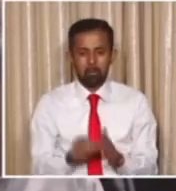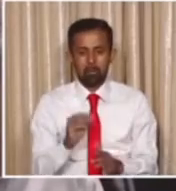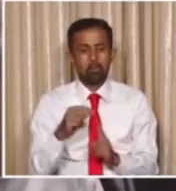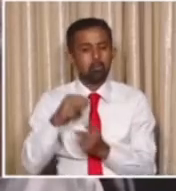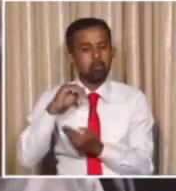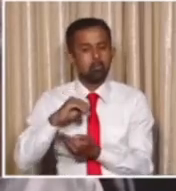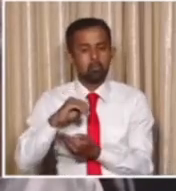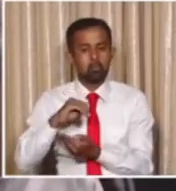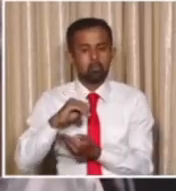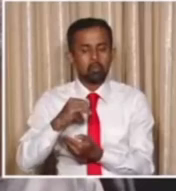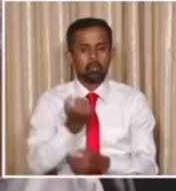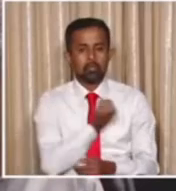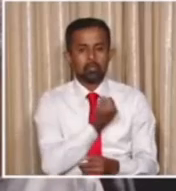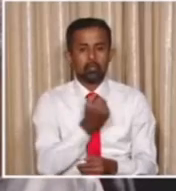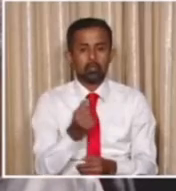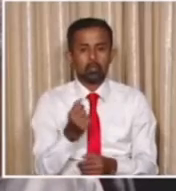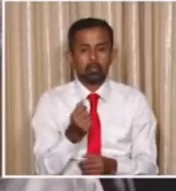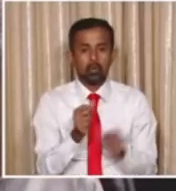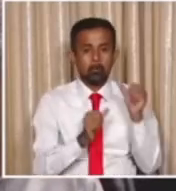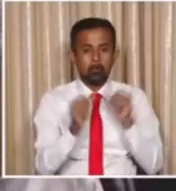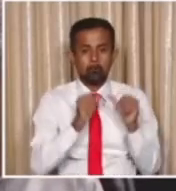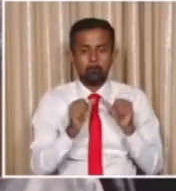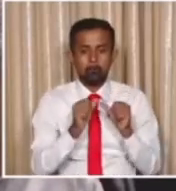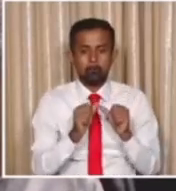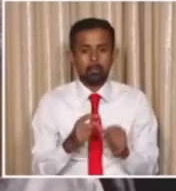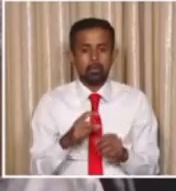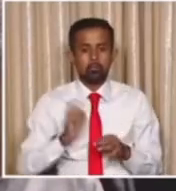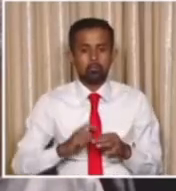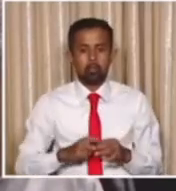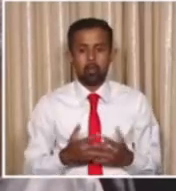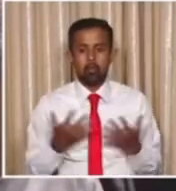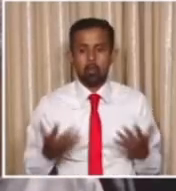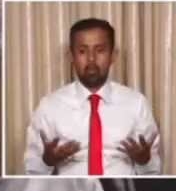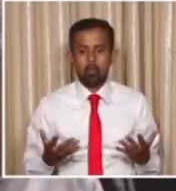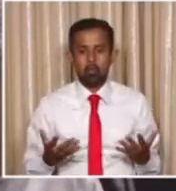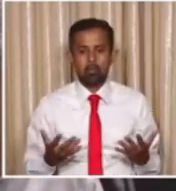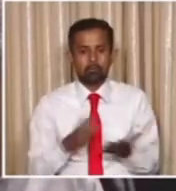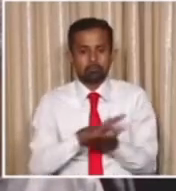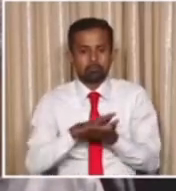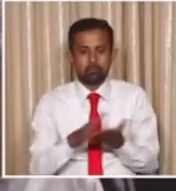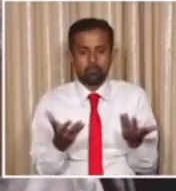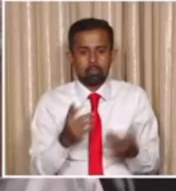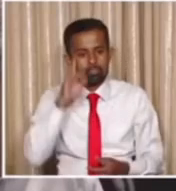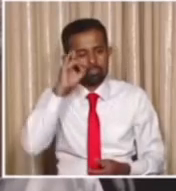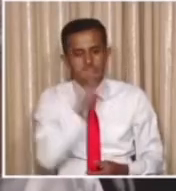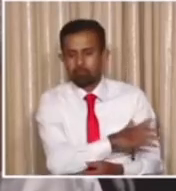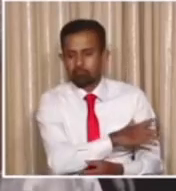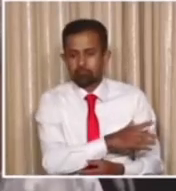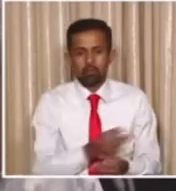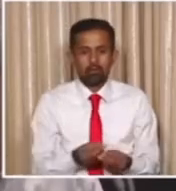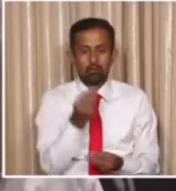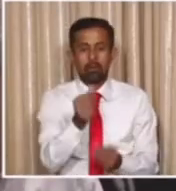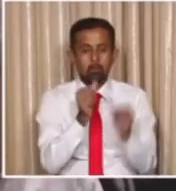පෞද්ගලික අංශයේ පෞද්ගලික රෝහල් වල ප්‍රතිකාර ක්‍රම ගැන බරපතල ප්‍රශ්න මතුවලා තියෙනවා. අවිධමත් භාවය නොසලකිල්ල සහ ඒ